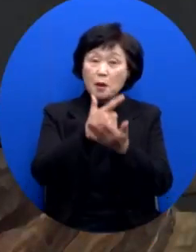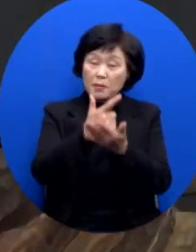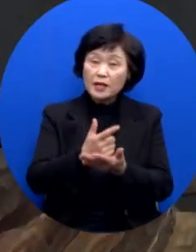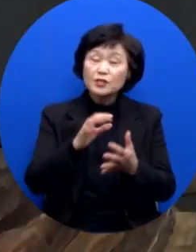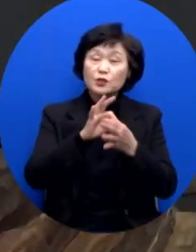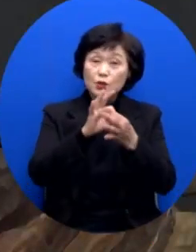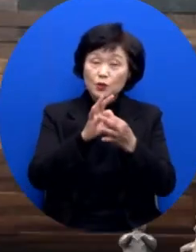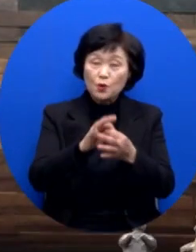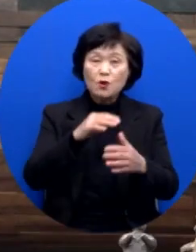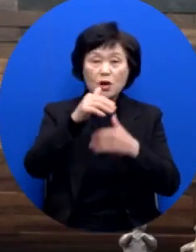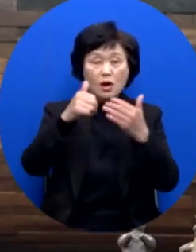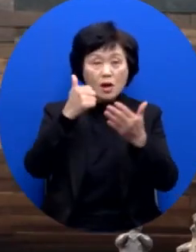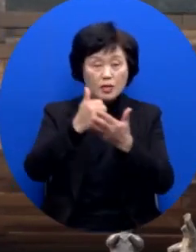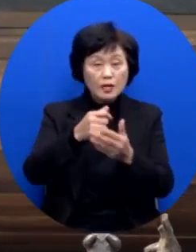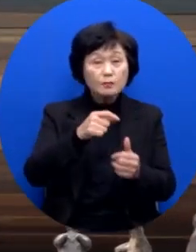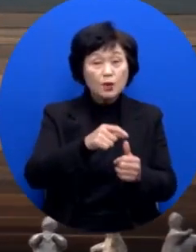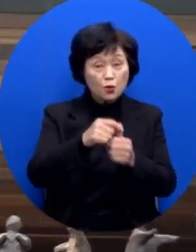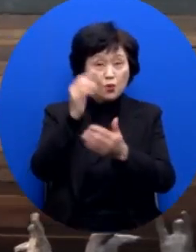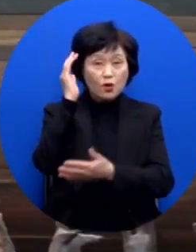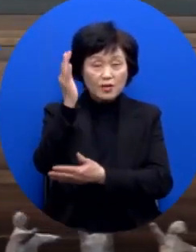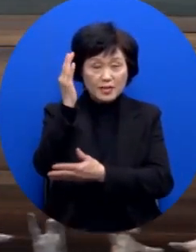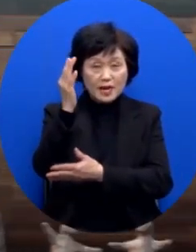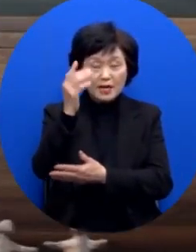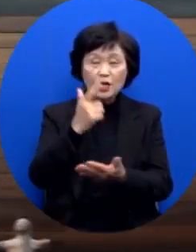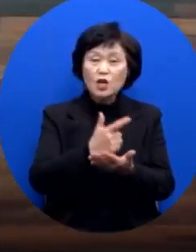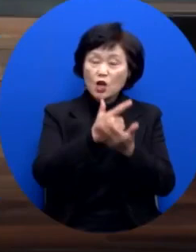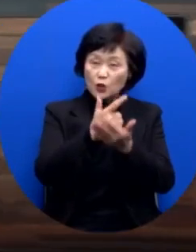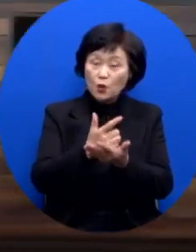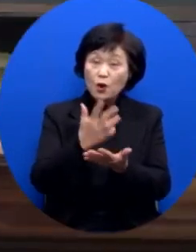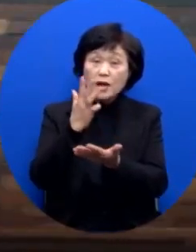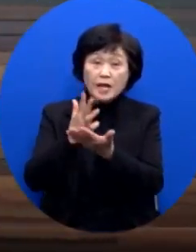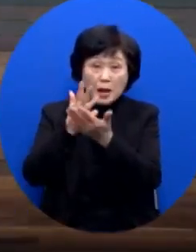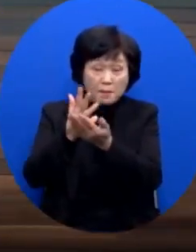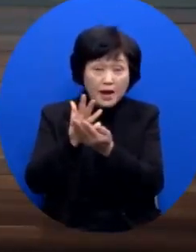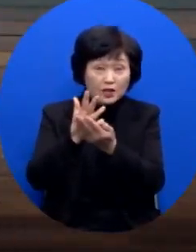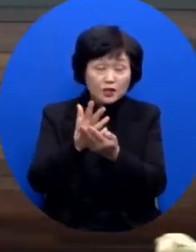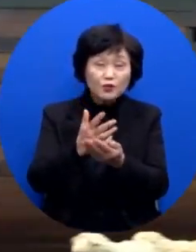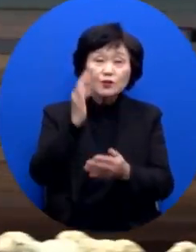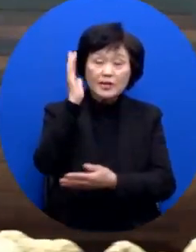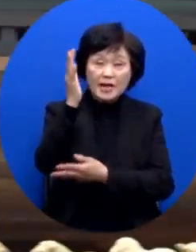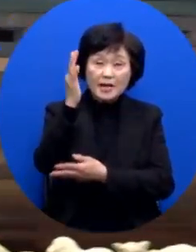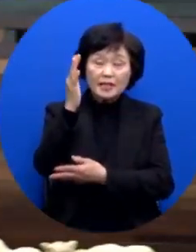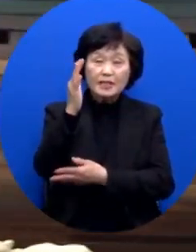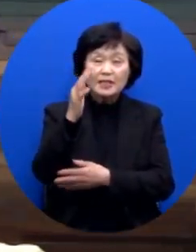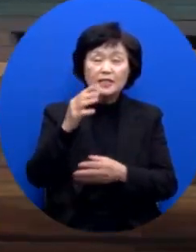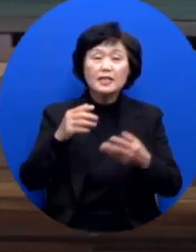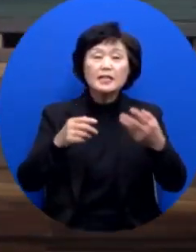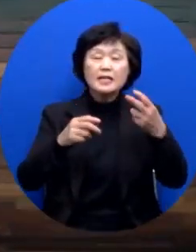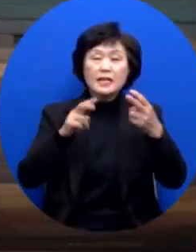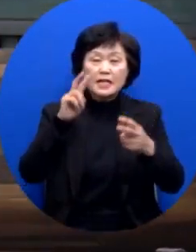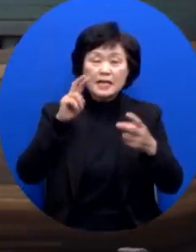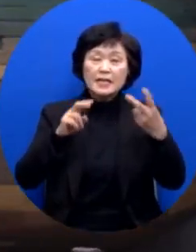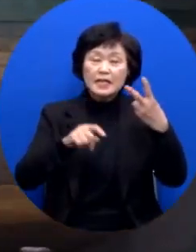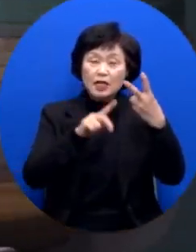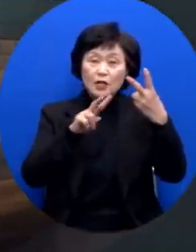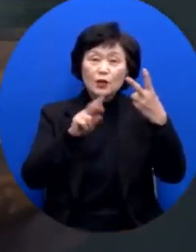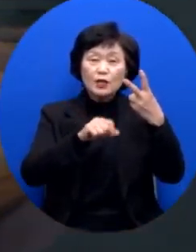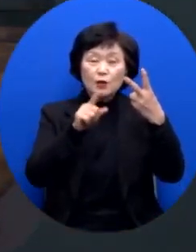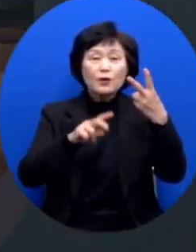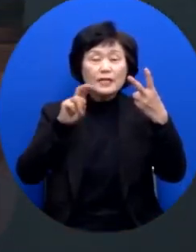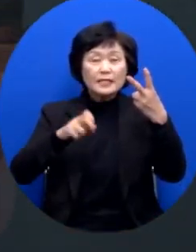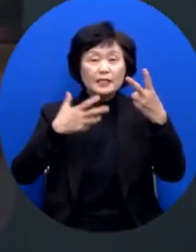구원 이야기 노아의 방주전은 오늘 28일까지 수원 온누리 비전교회에서 이어집니다